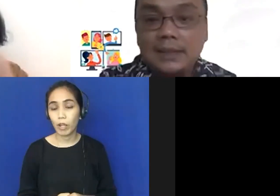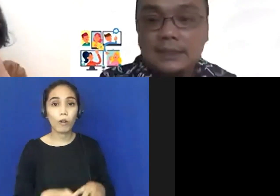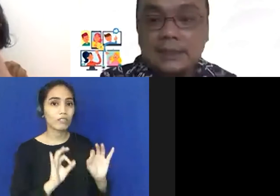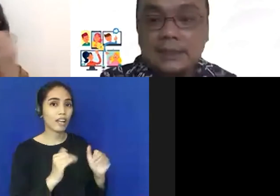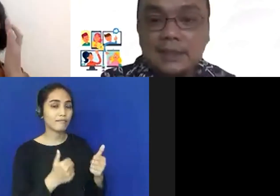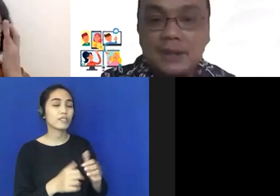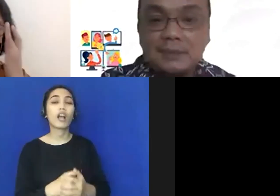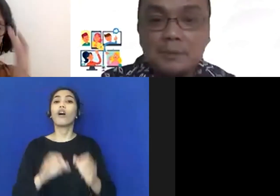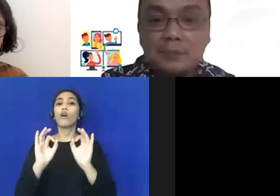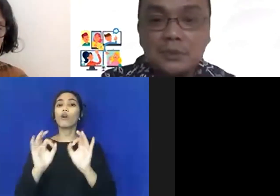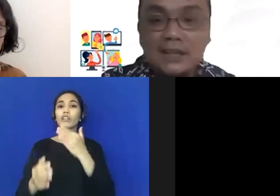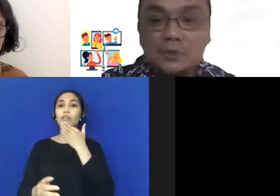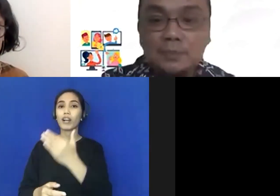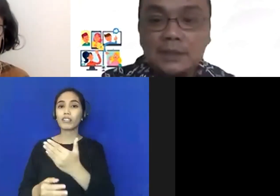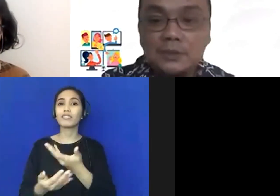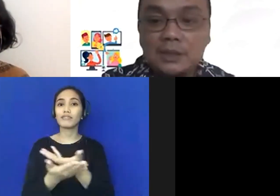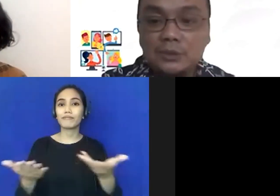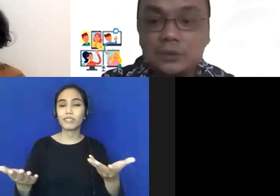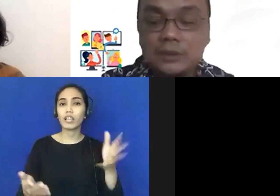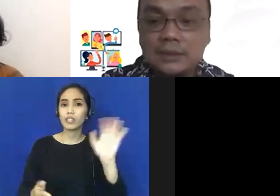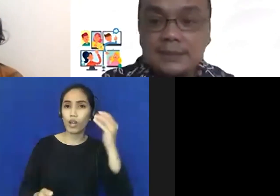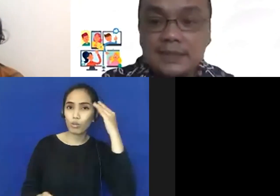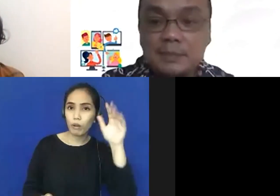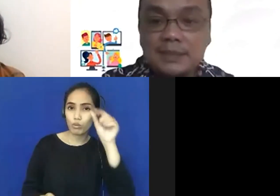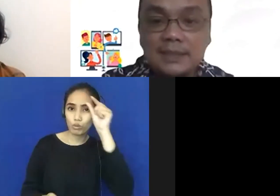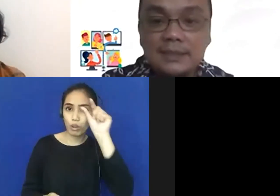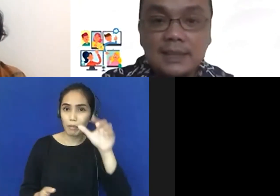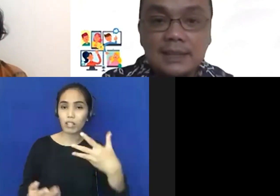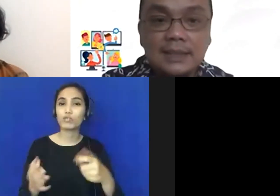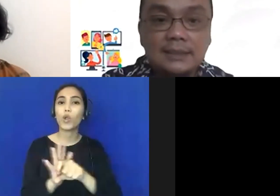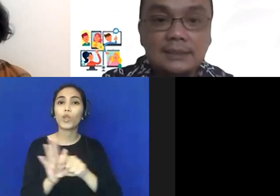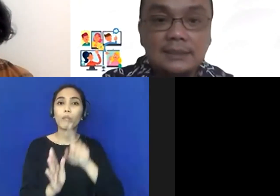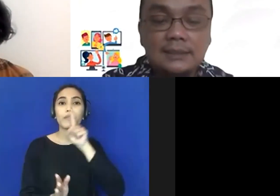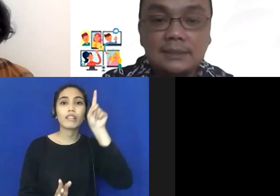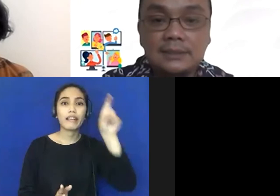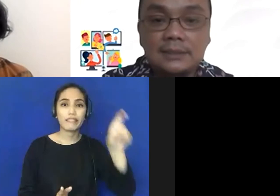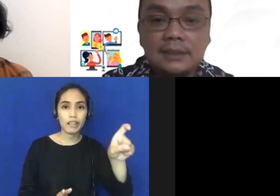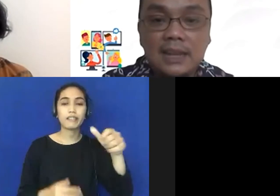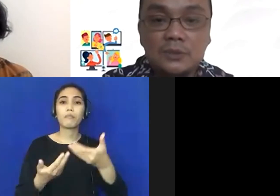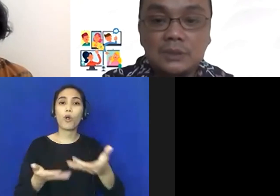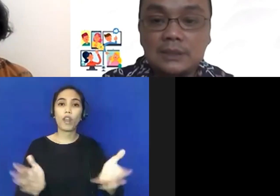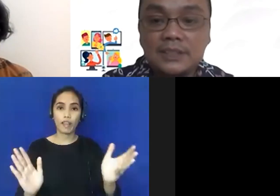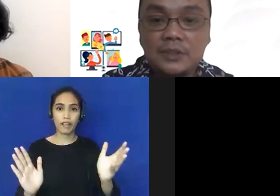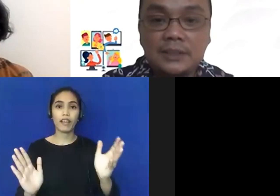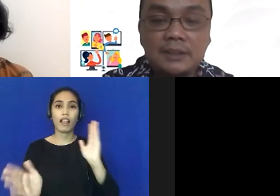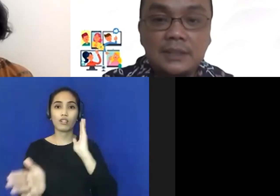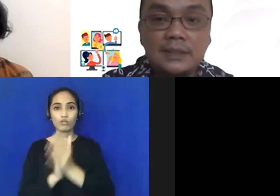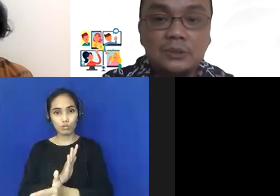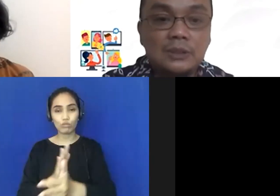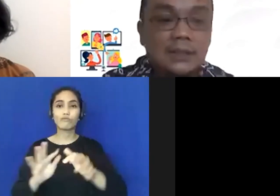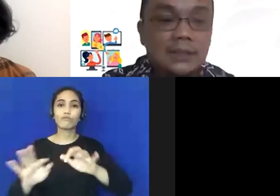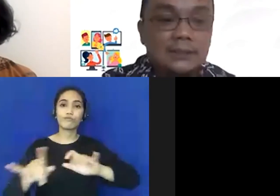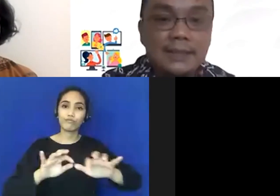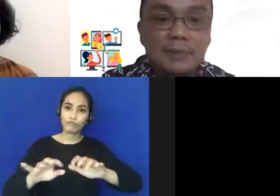Oke, terima kasih Bapak Ibu. Jangan lupa juga untuk jika ada pertanyaan silakan langsung ke Q&A Fajar